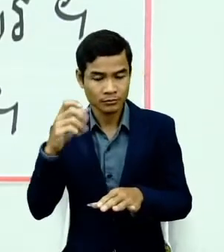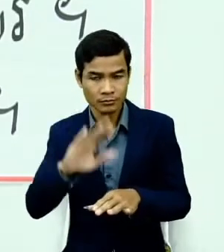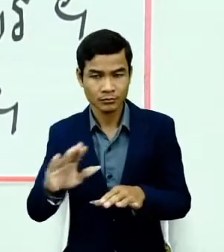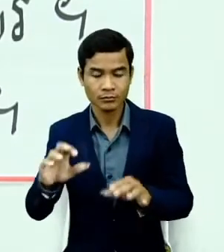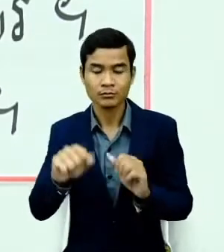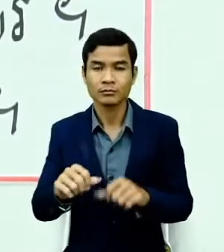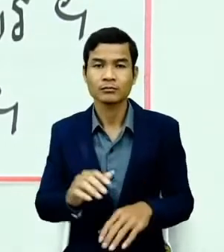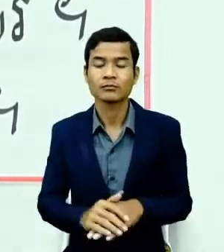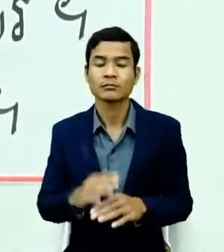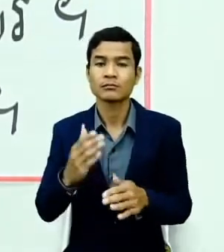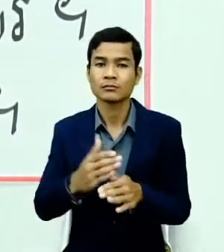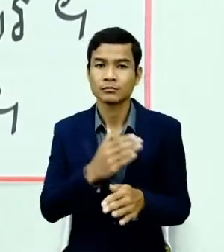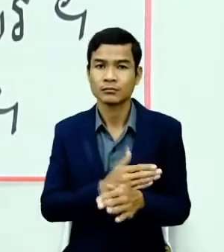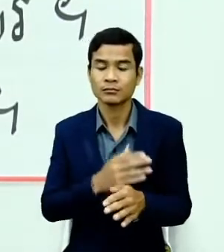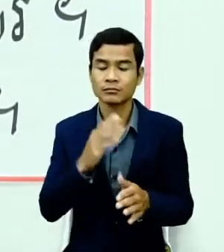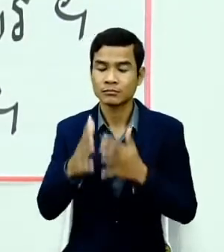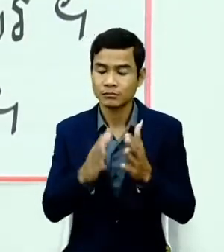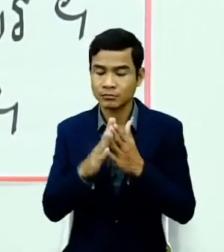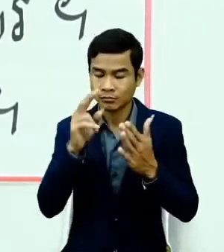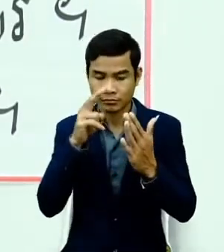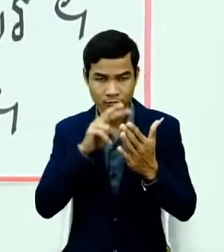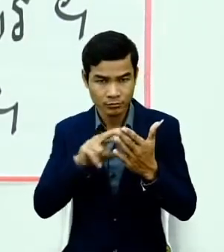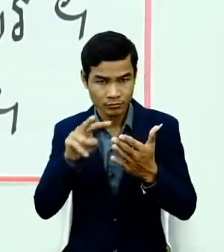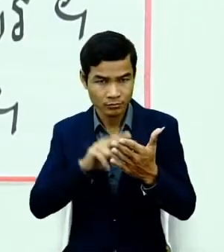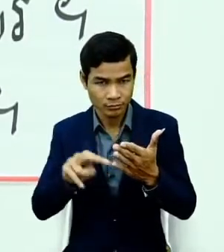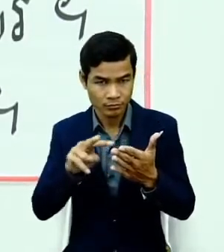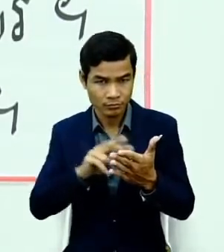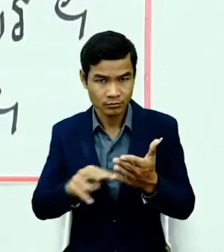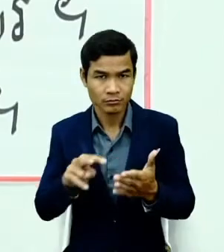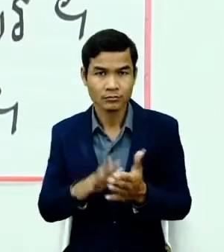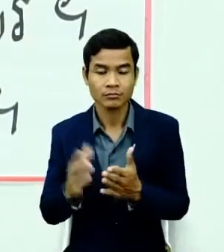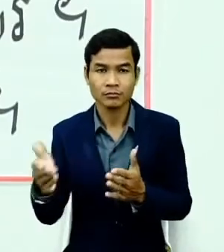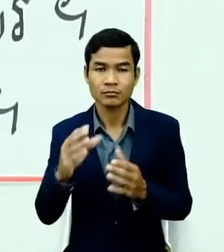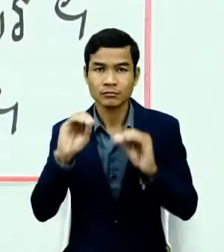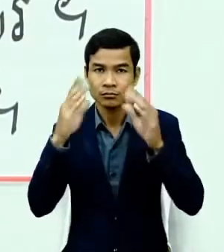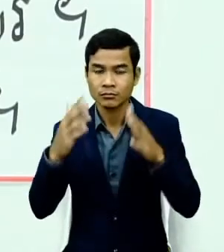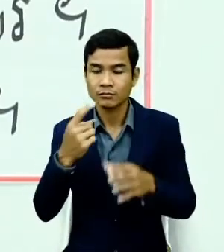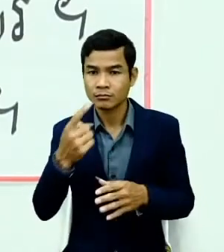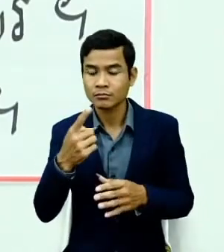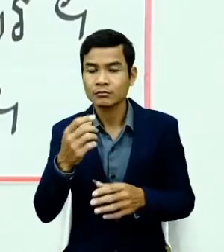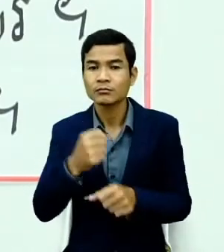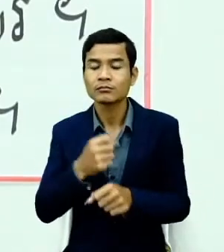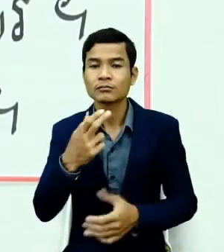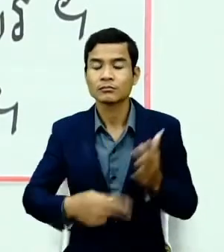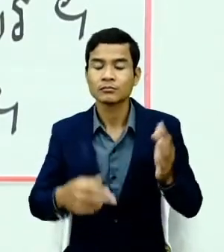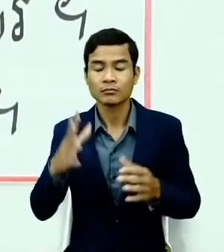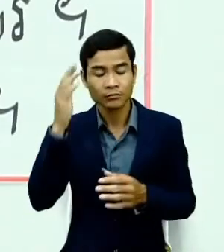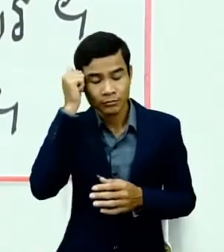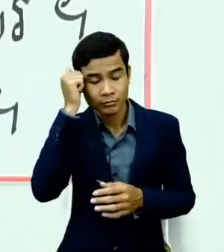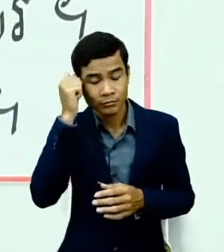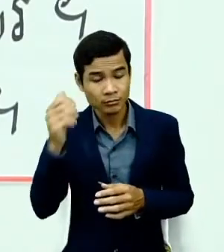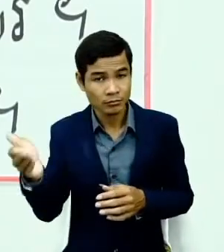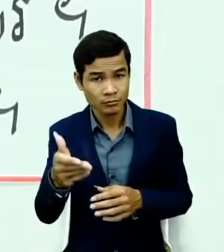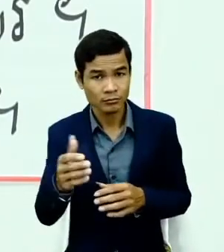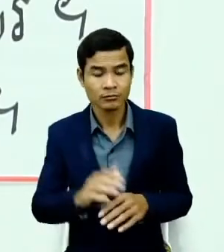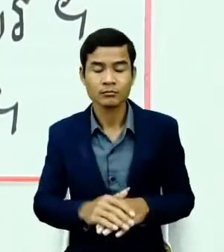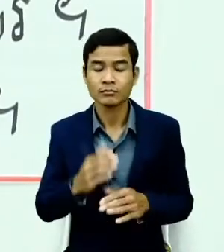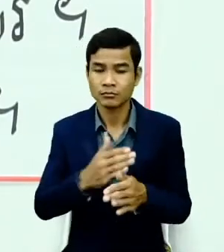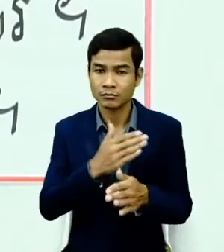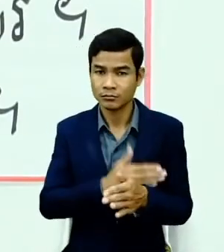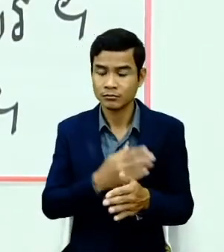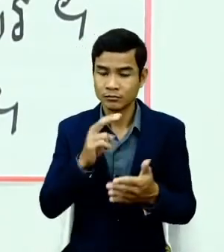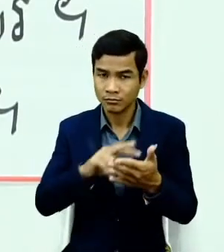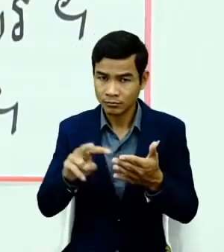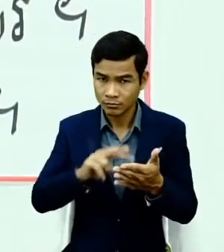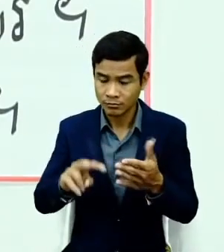អញ្ចឹងមុននឹងទៅអានអត្ថបទអ្នកគ្រូឲ្យកូនធ្វើអ្វីខ្លះមិញកូននៅចាំអត់ចាមុននឹងទៅអានអត្